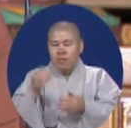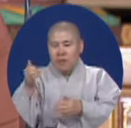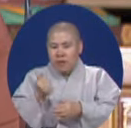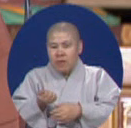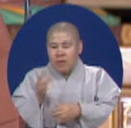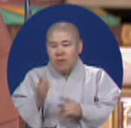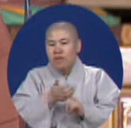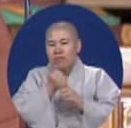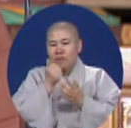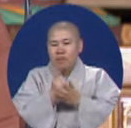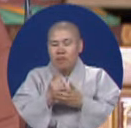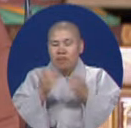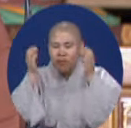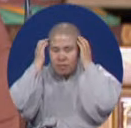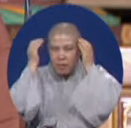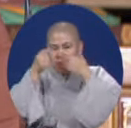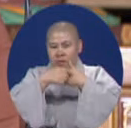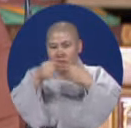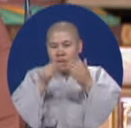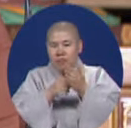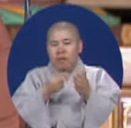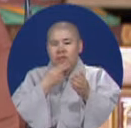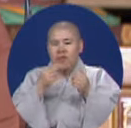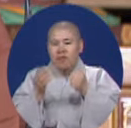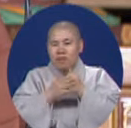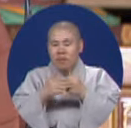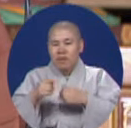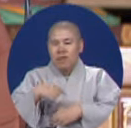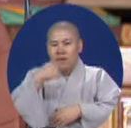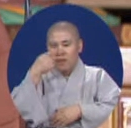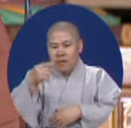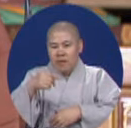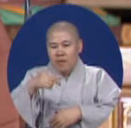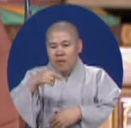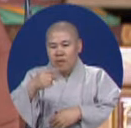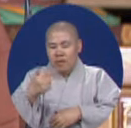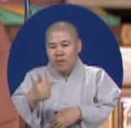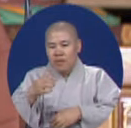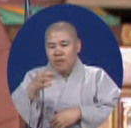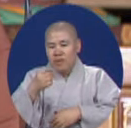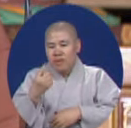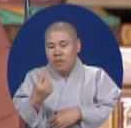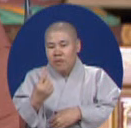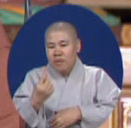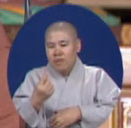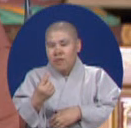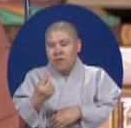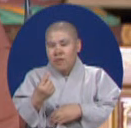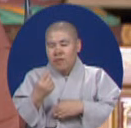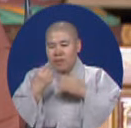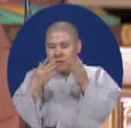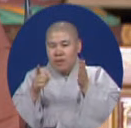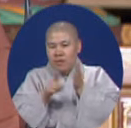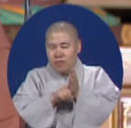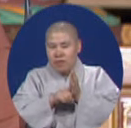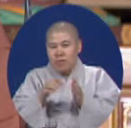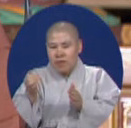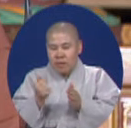뿐이다. 그래서 그 다음에 이제 도노를 그 순이란 신심으로